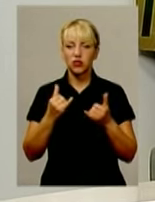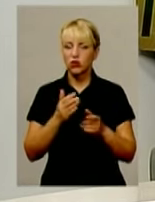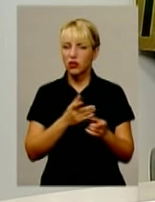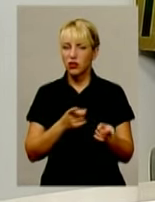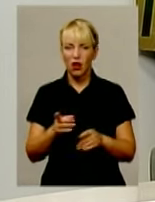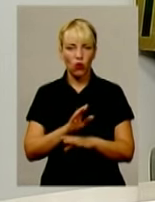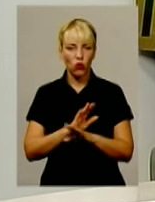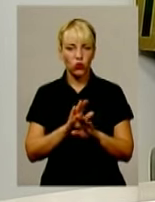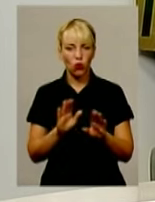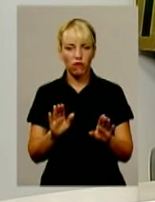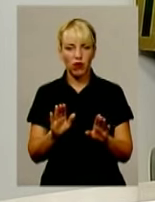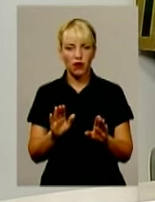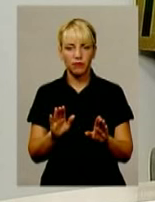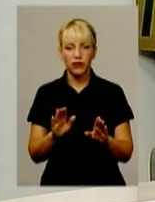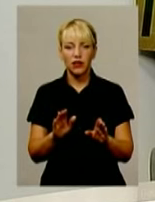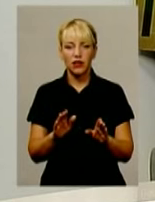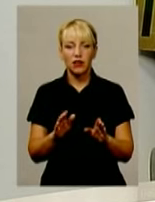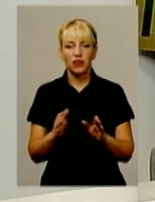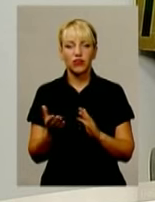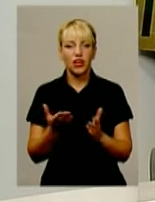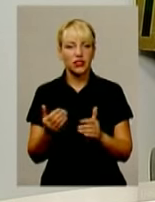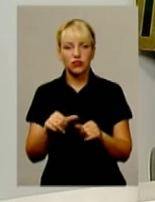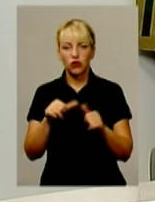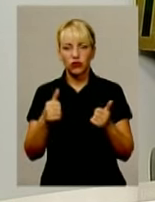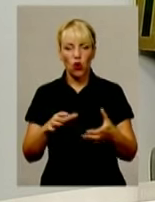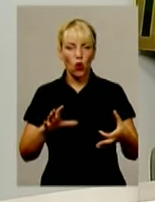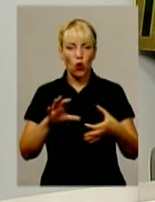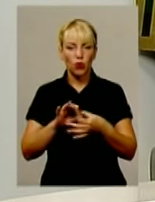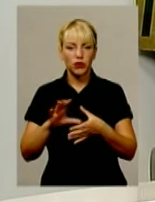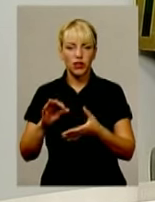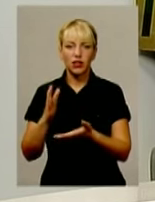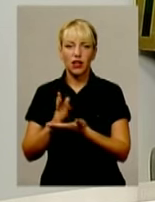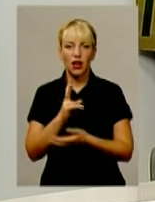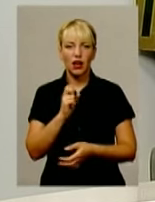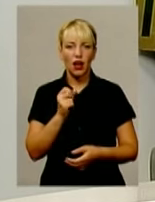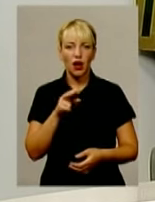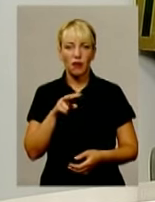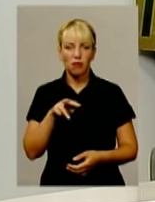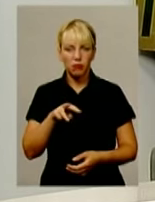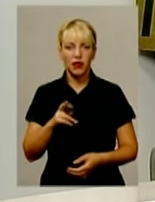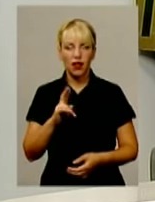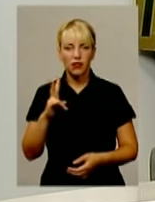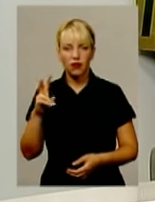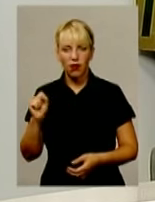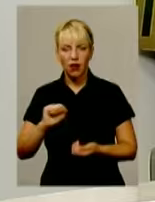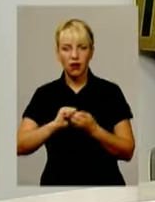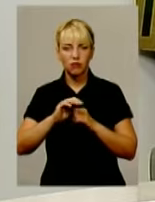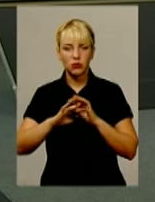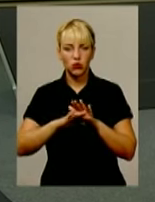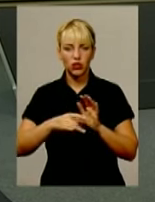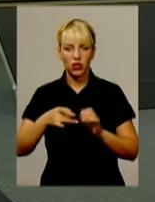готова десь у якійсь конфігурації об'єднуватися. Є Кам'янка в Кам'янець-Подільському районі. Так, є такі